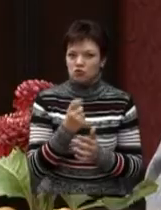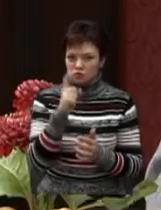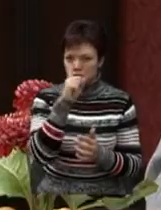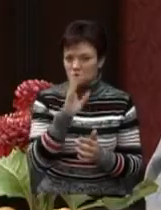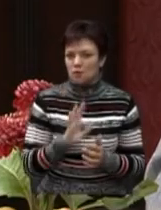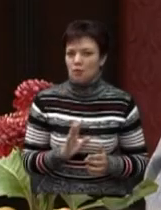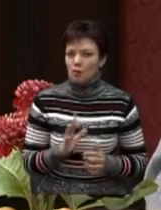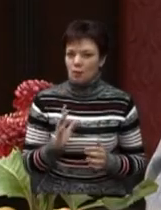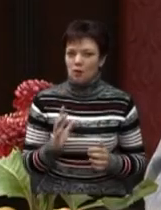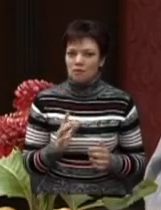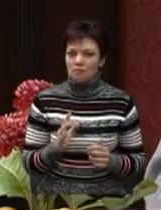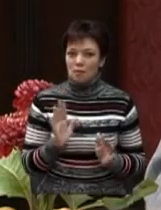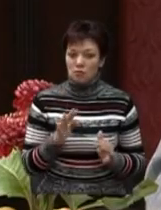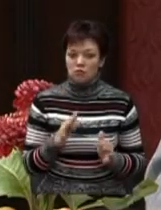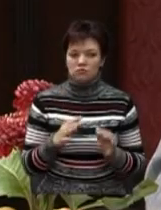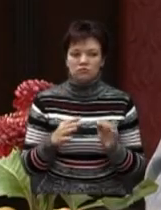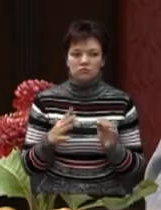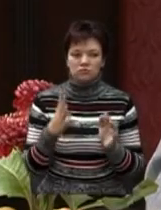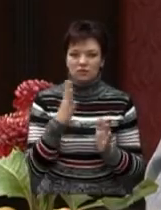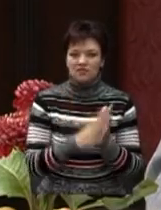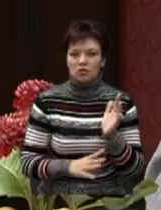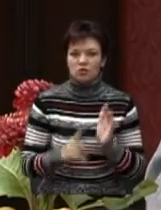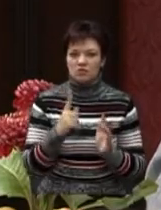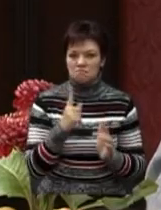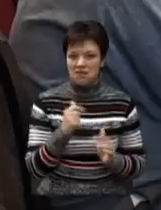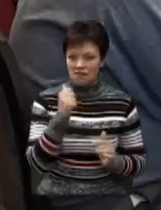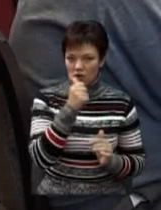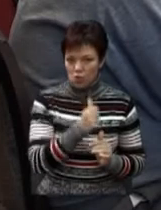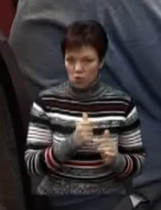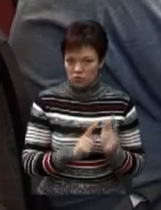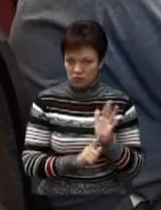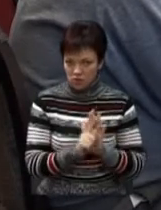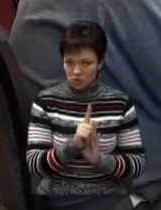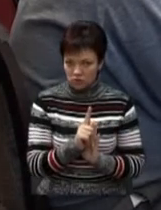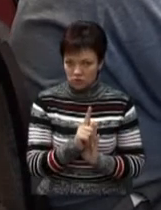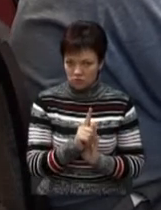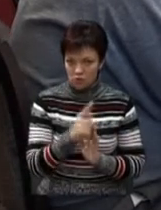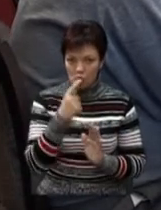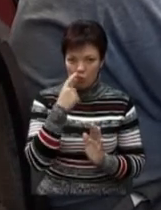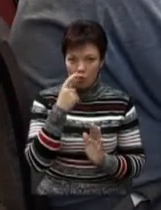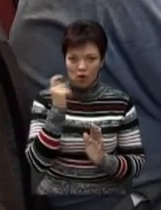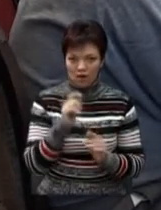наступил 91-й год, Украина вышла из СССР, Павловская реформа,